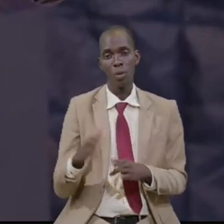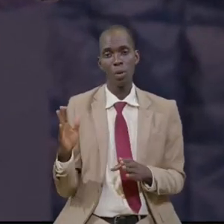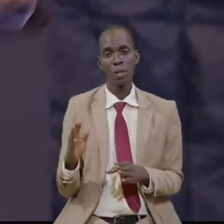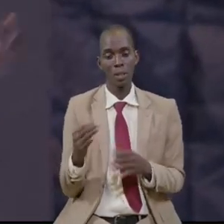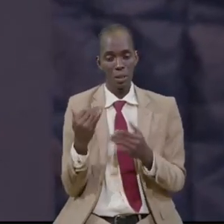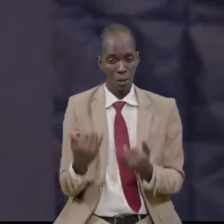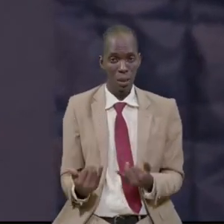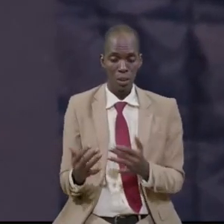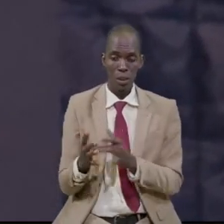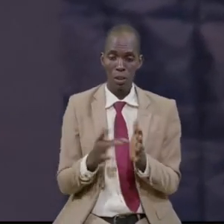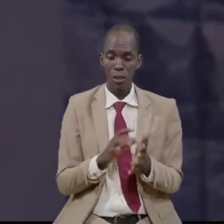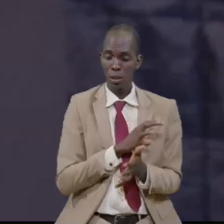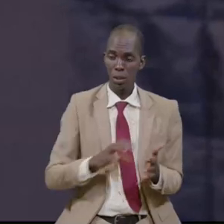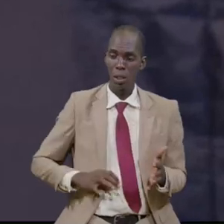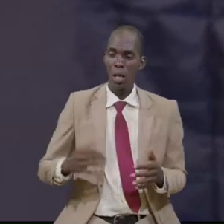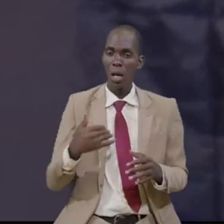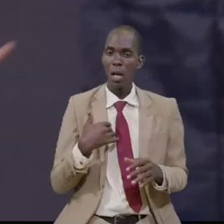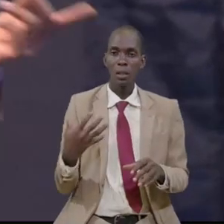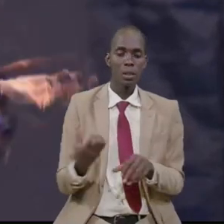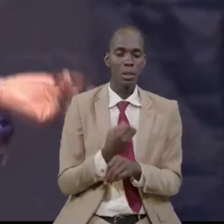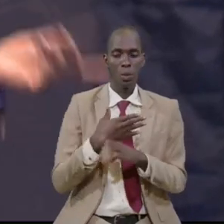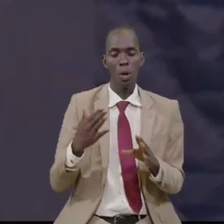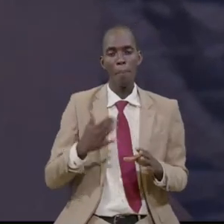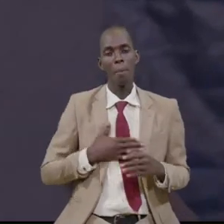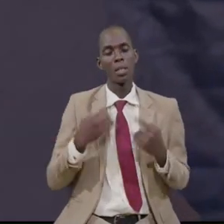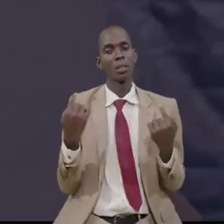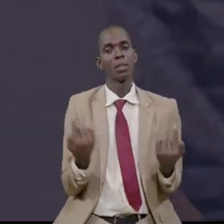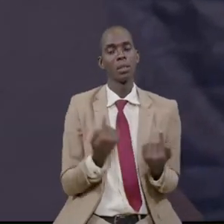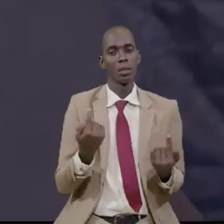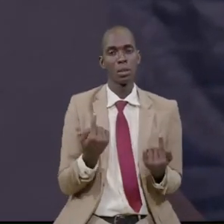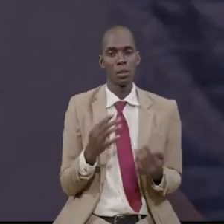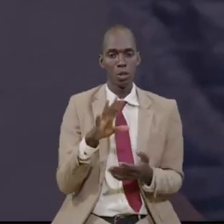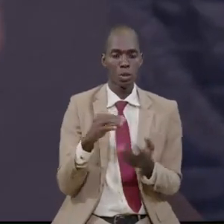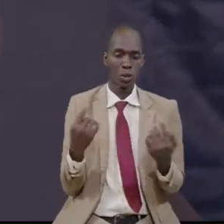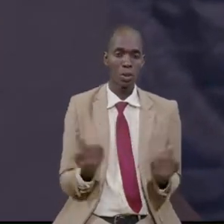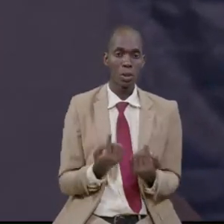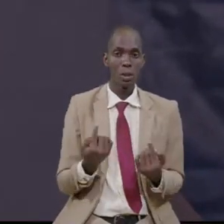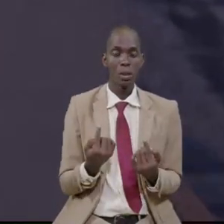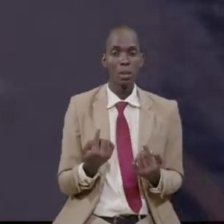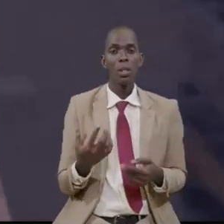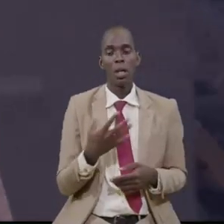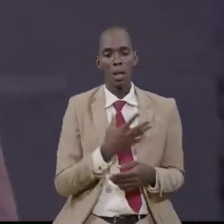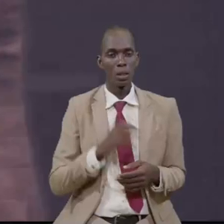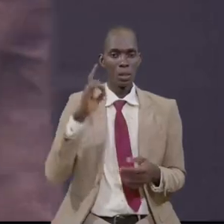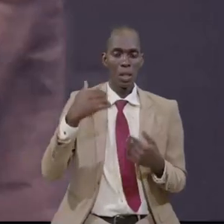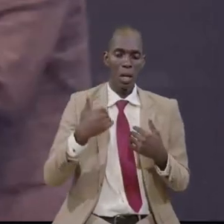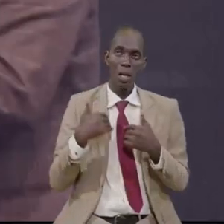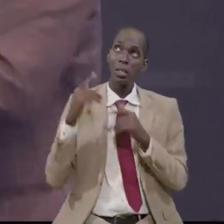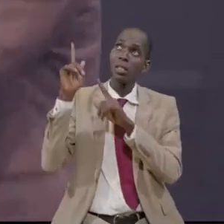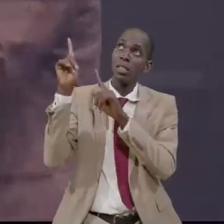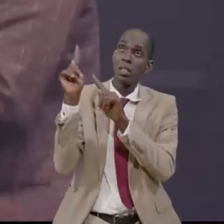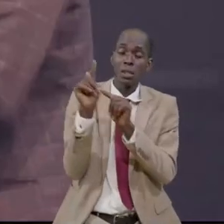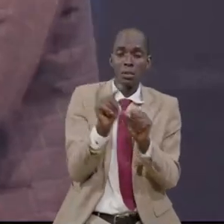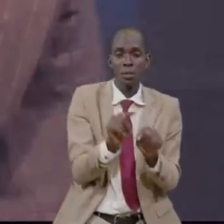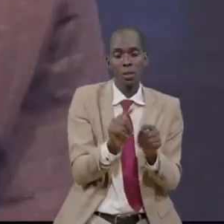que comme Jésus a ôté mes péchés vos péchés et qu'il a tout transféré à à vous